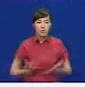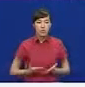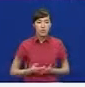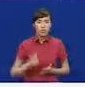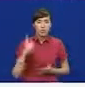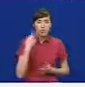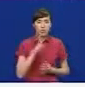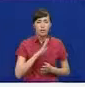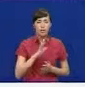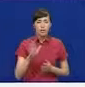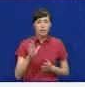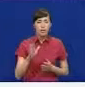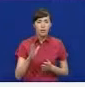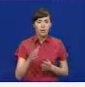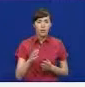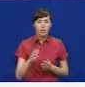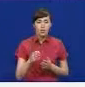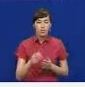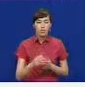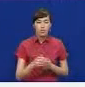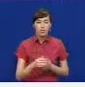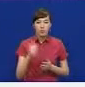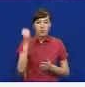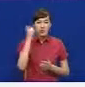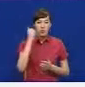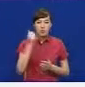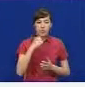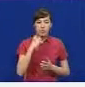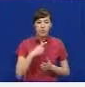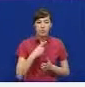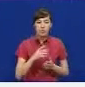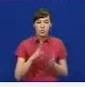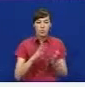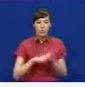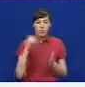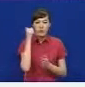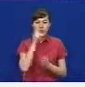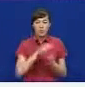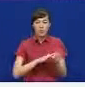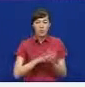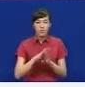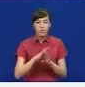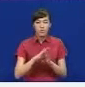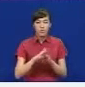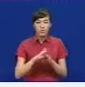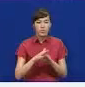жоқпын. Енді Құдайға шүкір 90-ға келдік. Оның үстіне